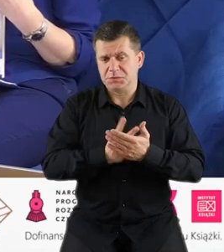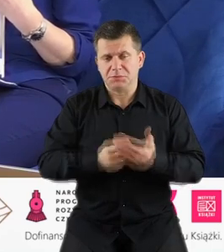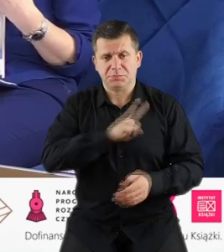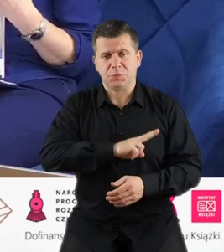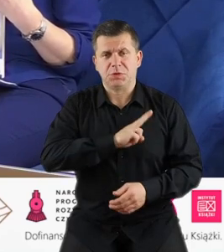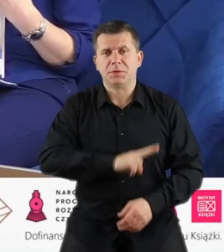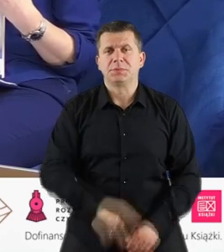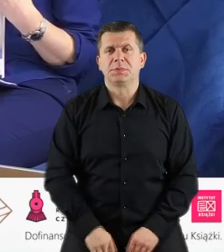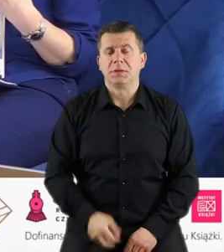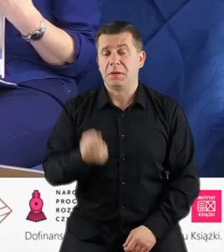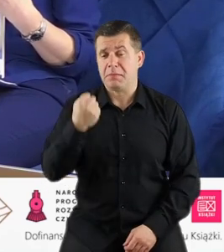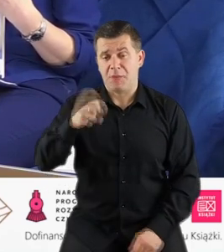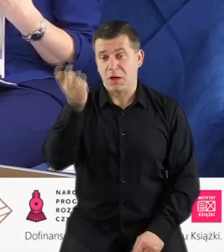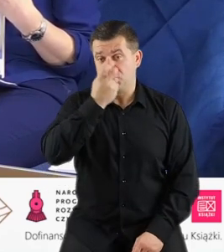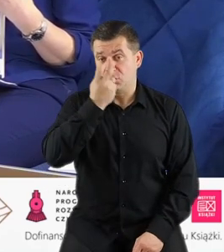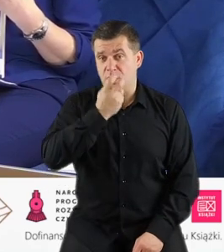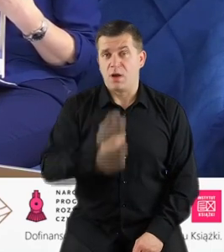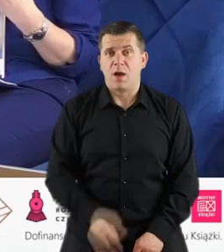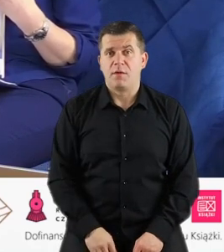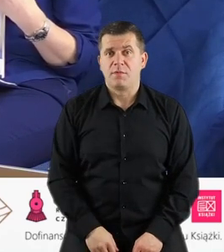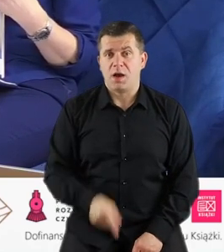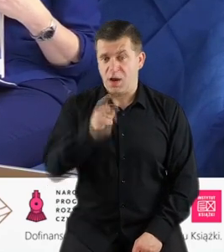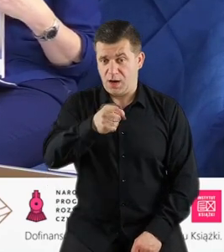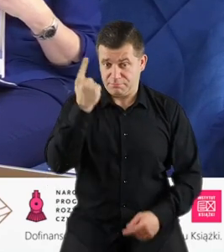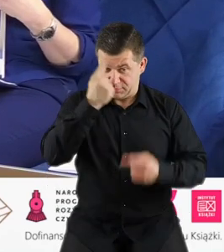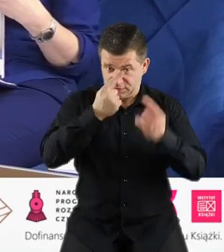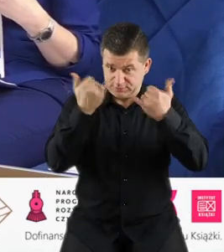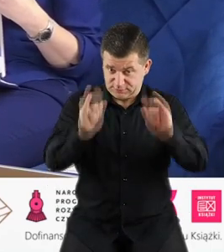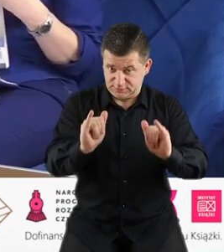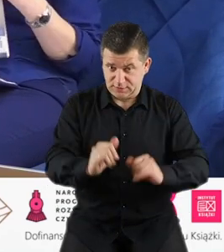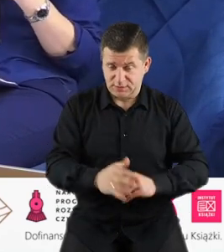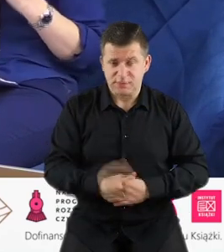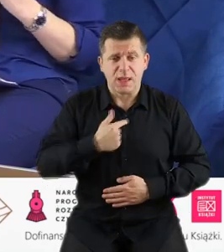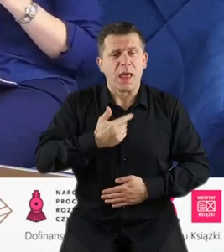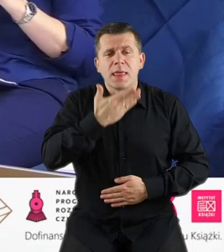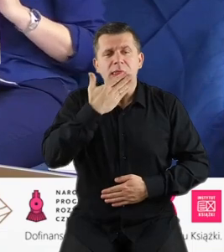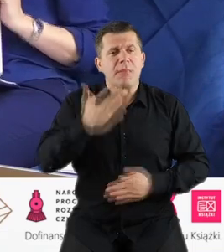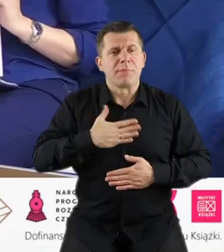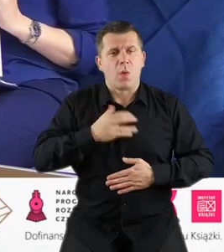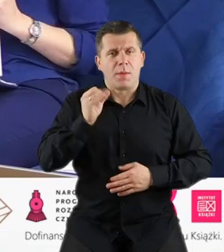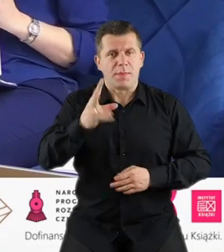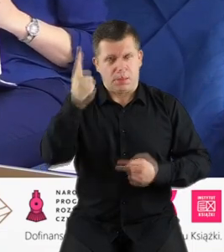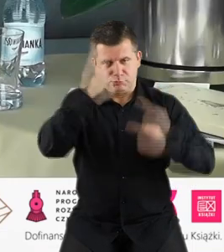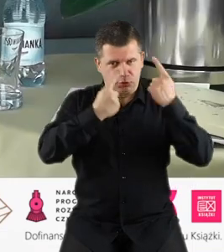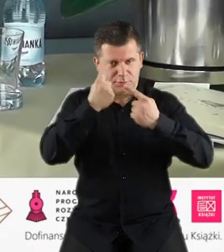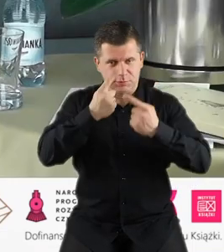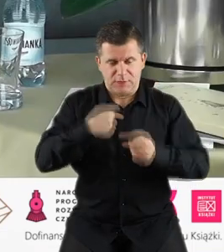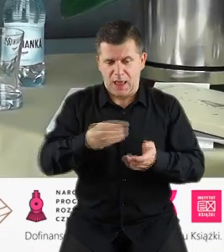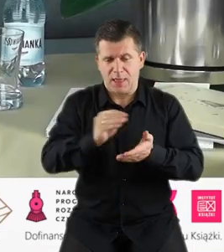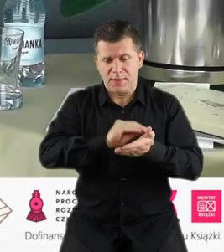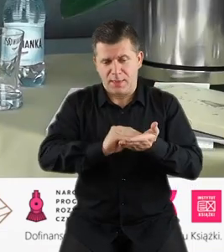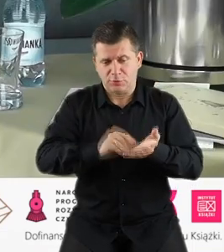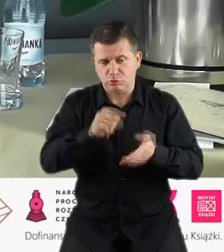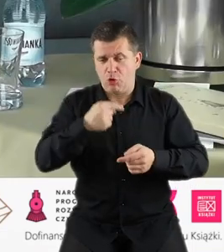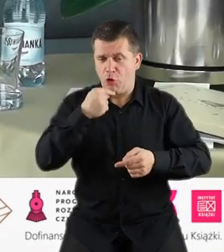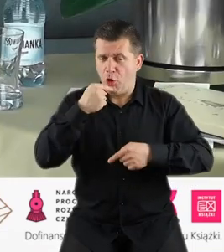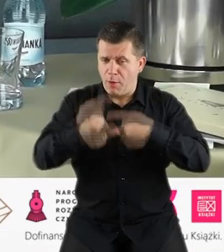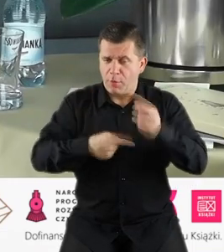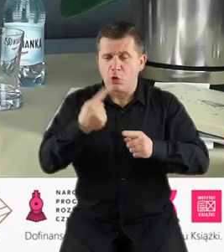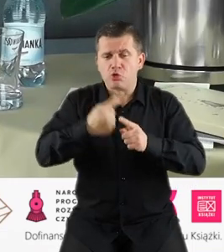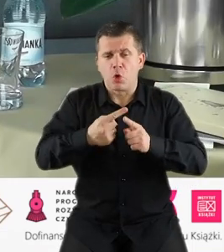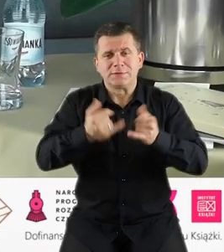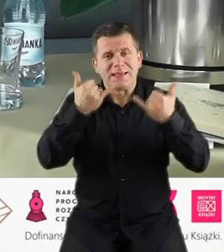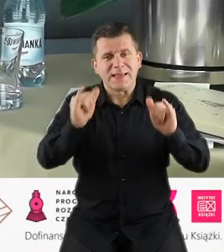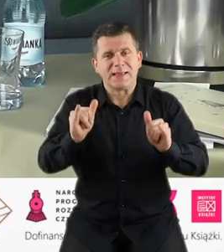podoba. Bardzo ciekawe. A pani myśli na to? Ja nie miałam takiej refleksji, tak? Napisałam to opowiadanie troszkę